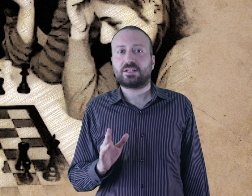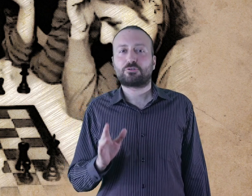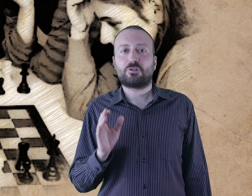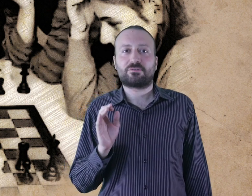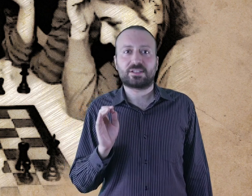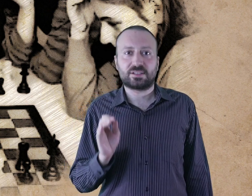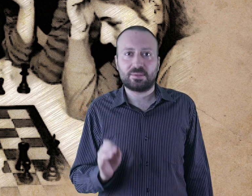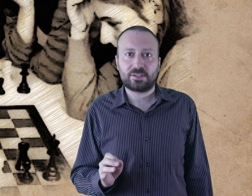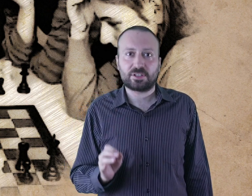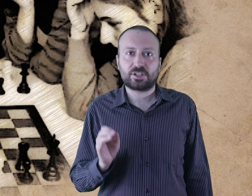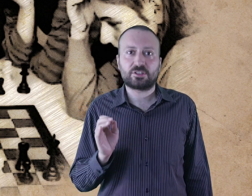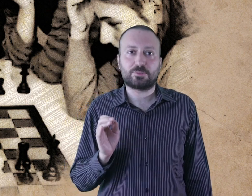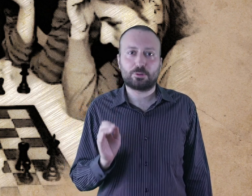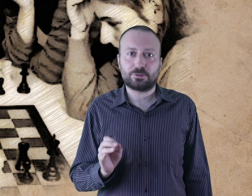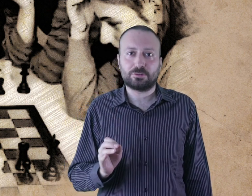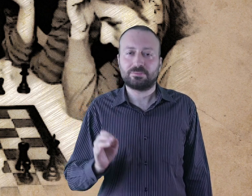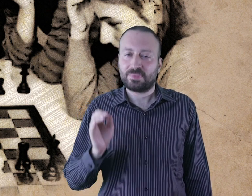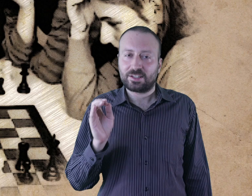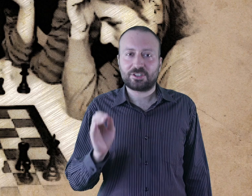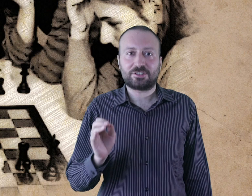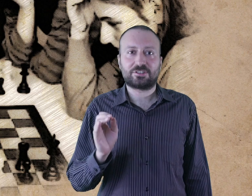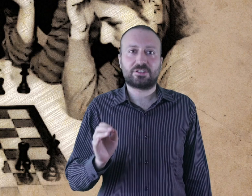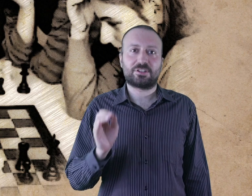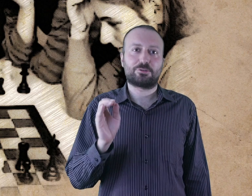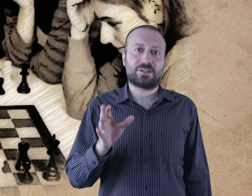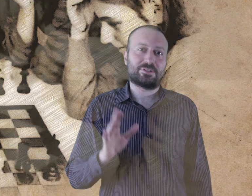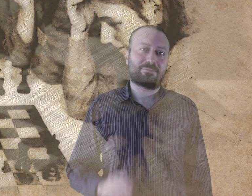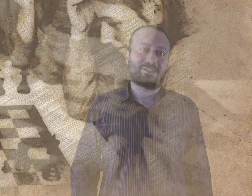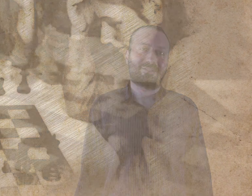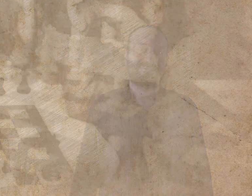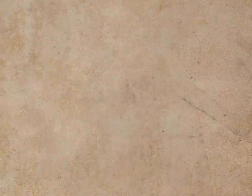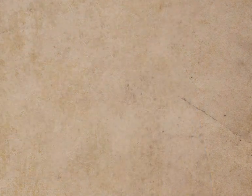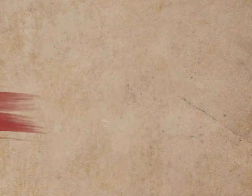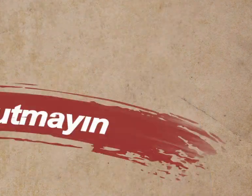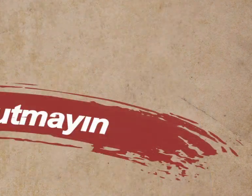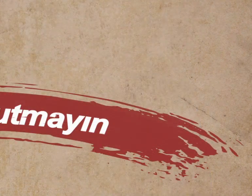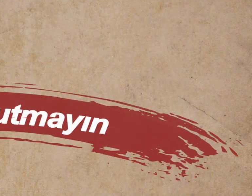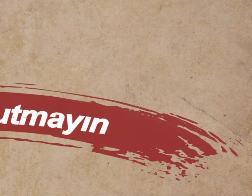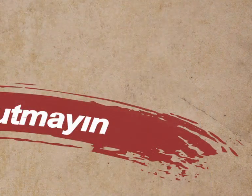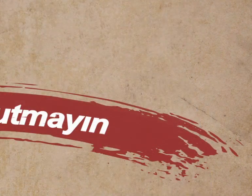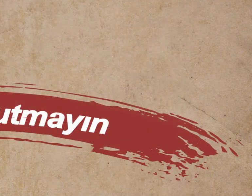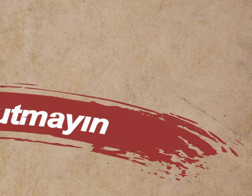büyük başarıların ardında çok fazla emek ve çalışma olduğunun şaşırtıcı ve güzel bir ispatı.